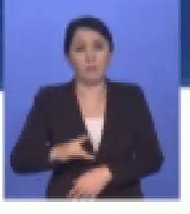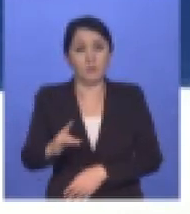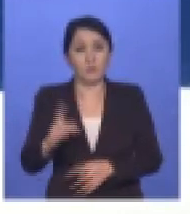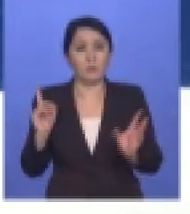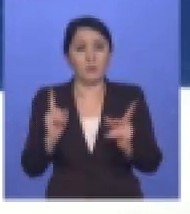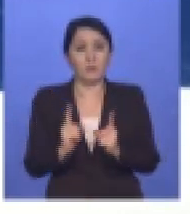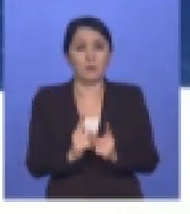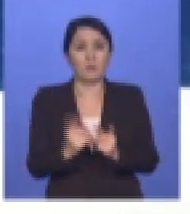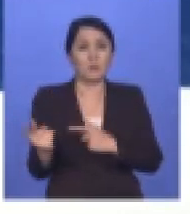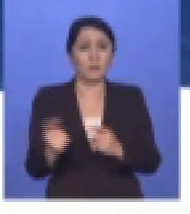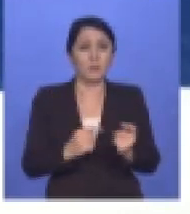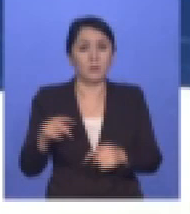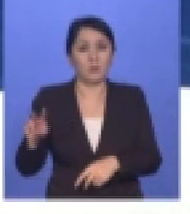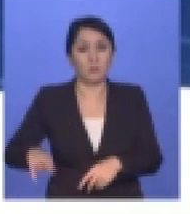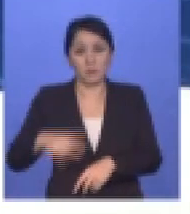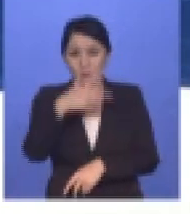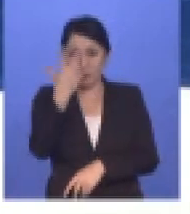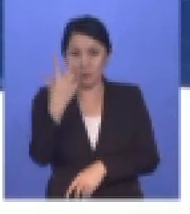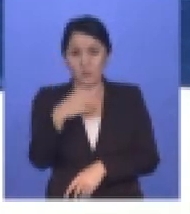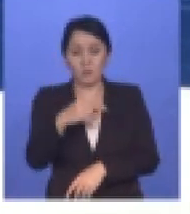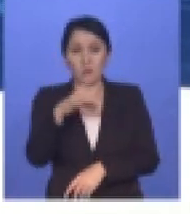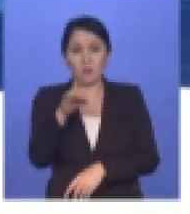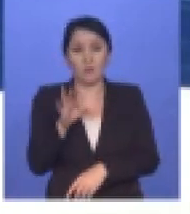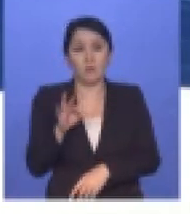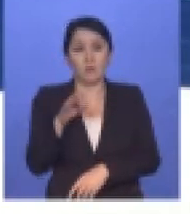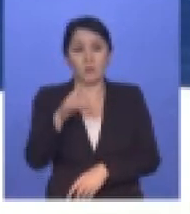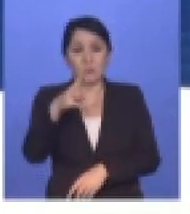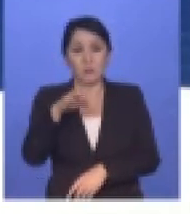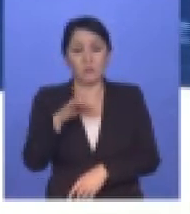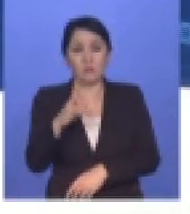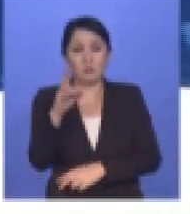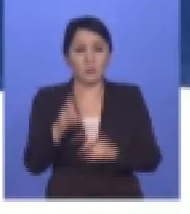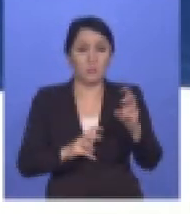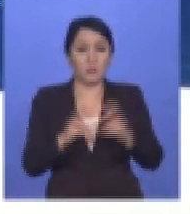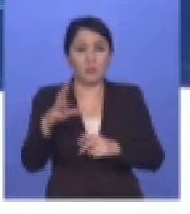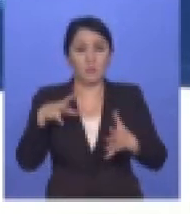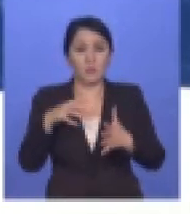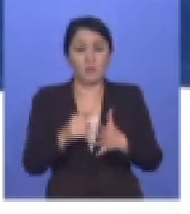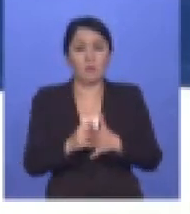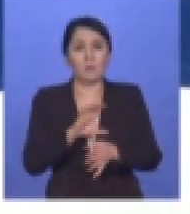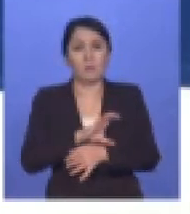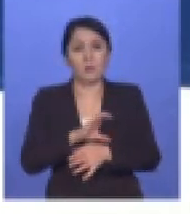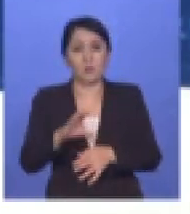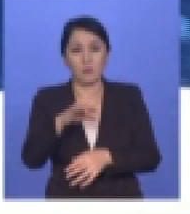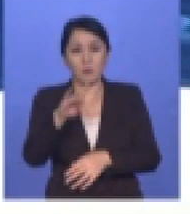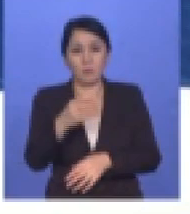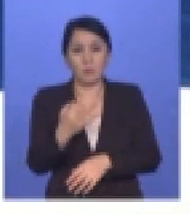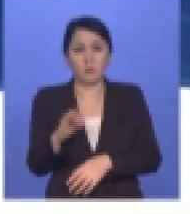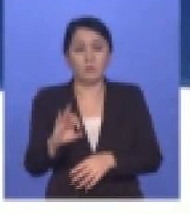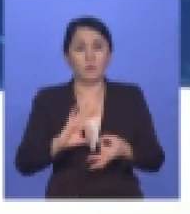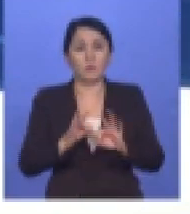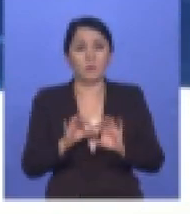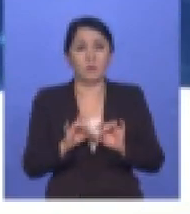встречу с управляющим директором итальянской компании прал спа предприятие занимает занимается производством кормовых дрожжей